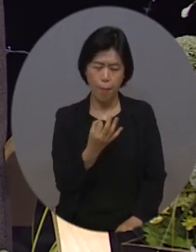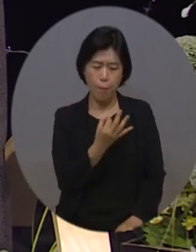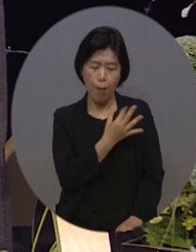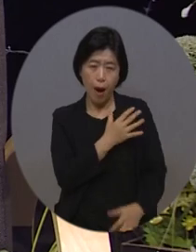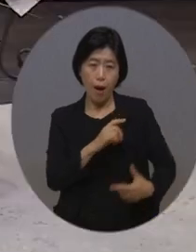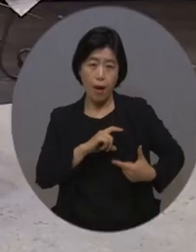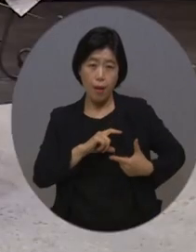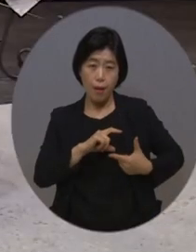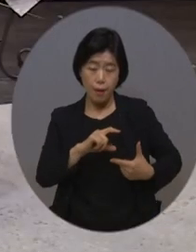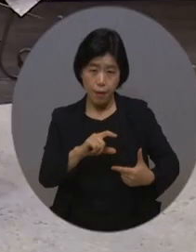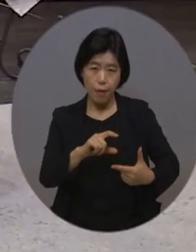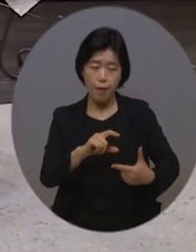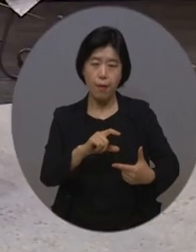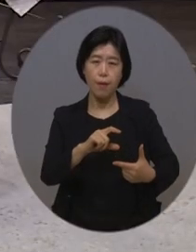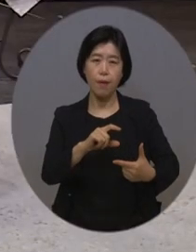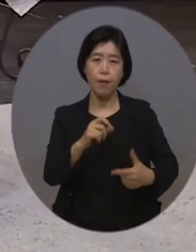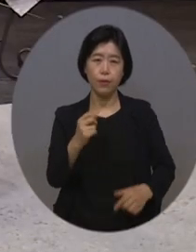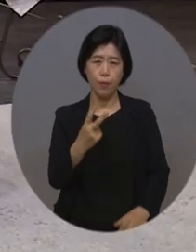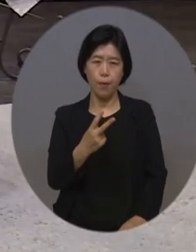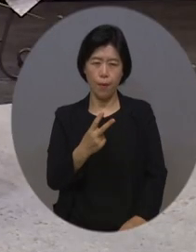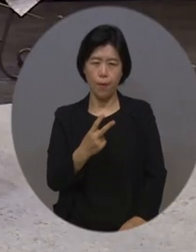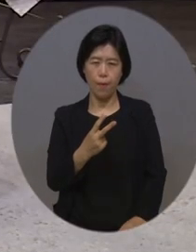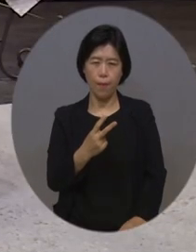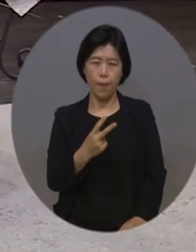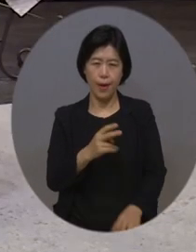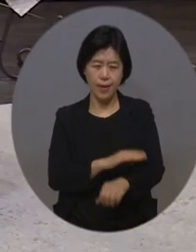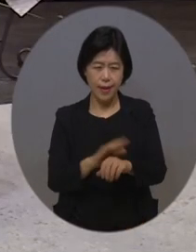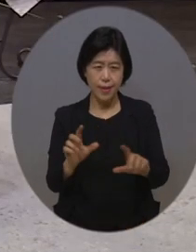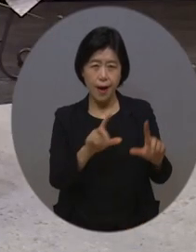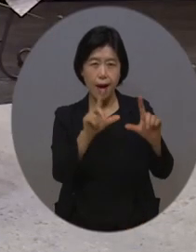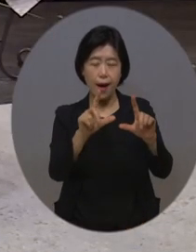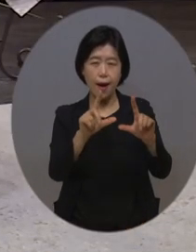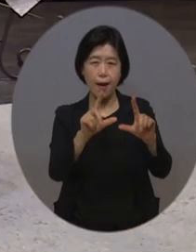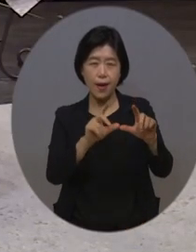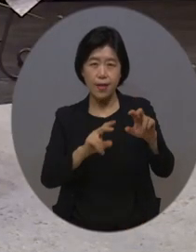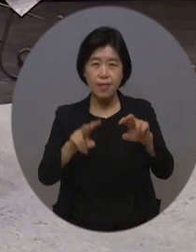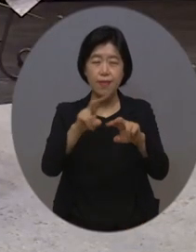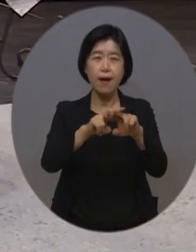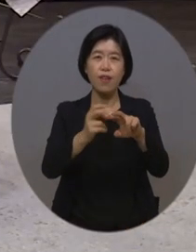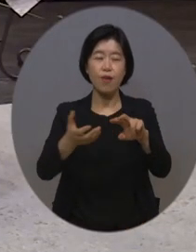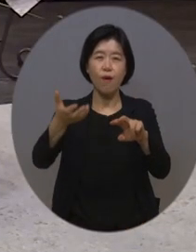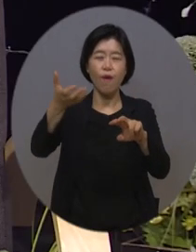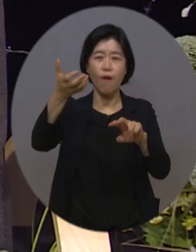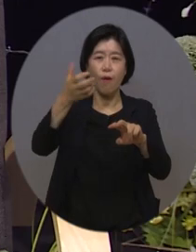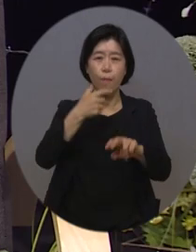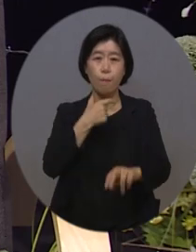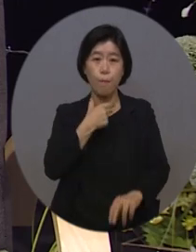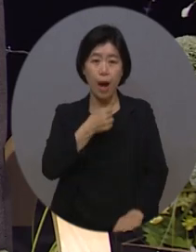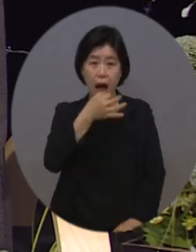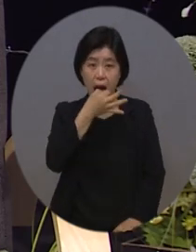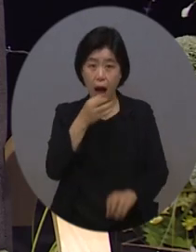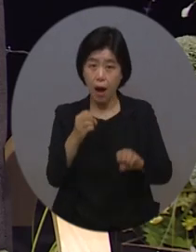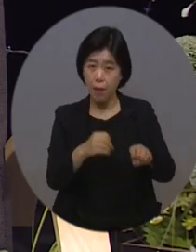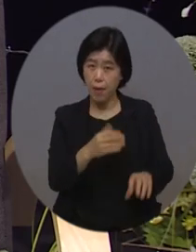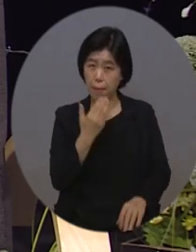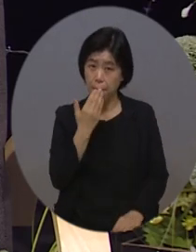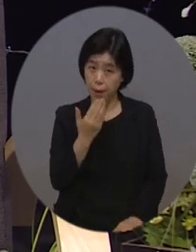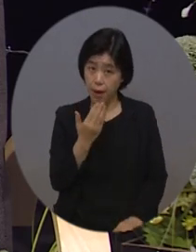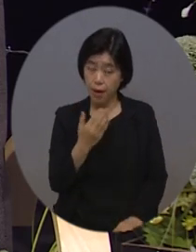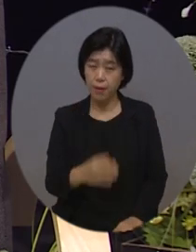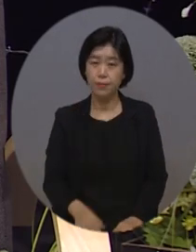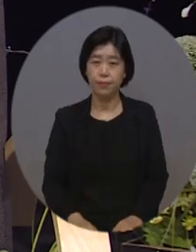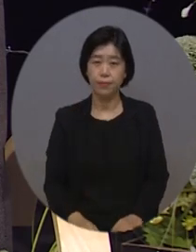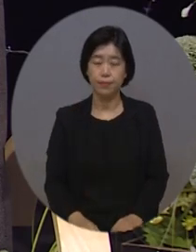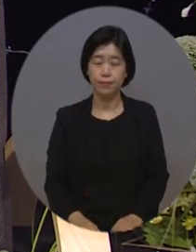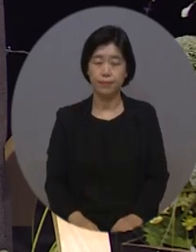명예와 그토록 꼿꼿이 서려고 했던 높은 곳을 버릴 수 있을까요? 그리하면 나는 내